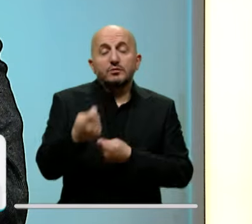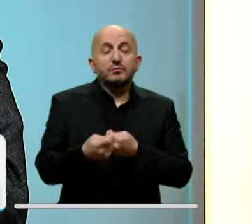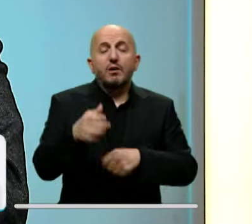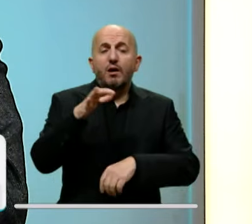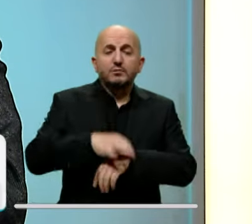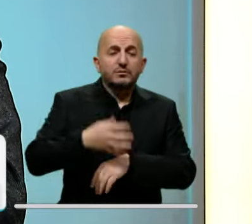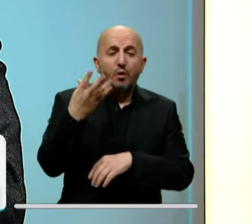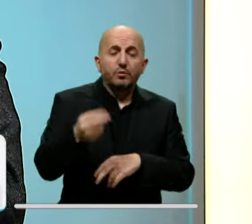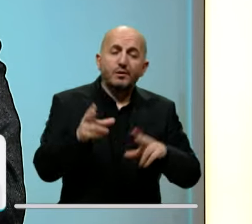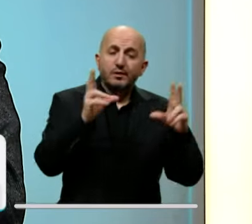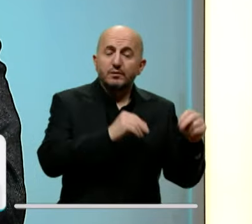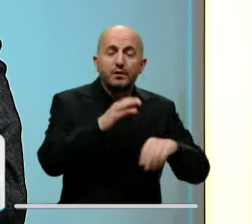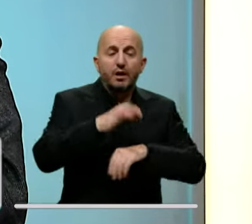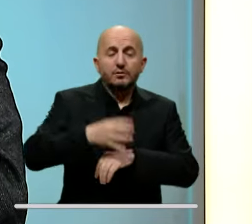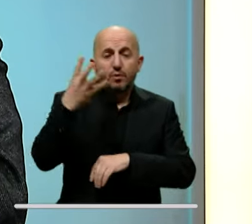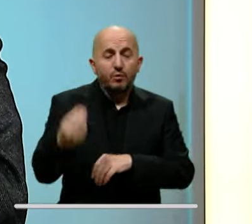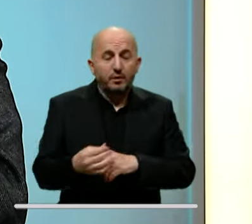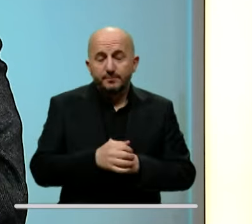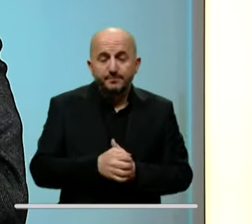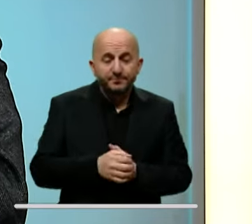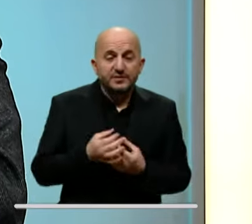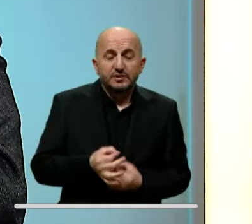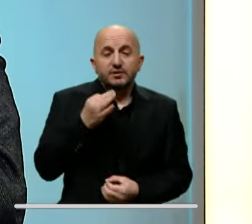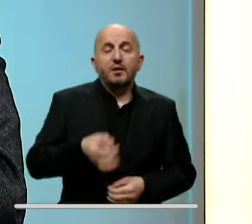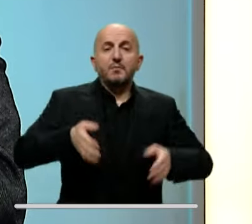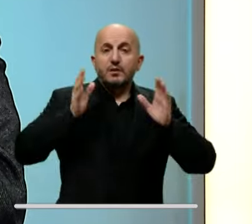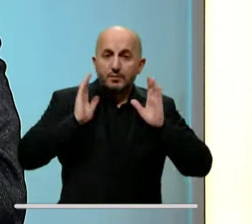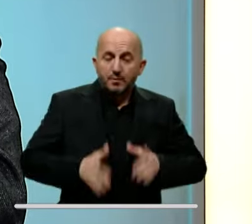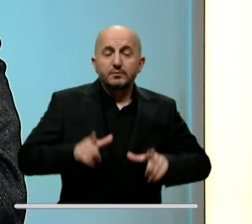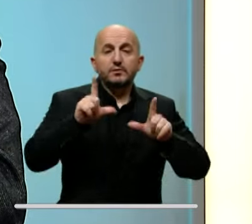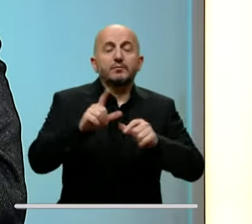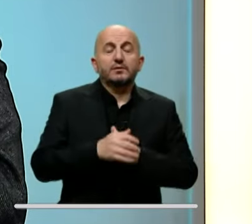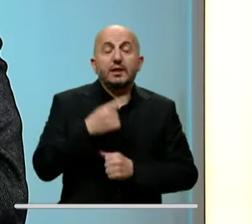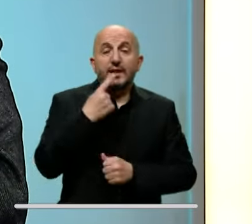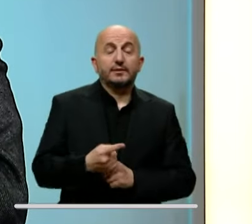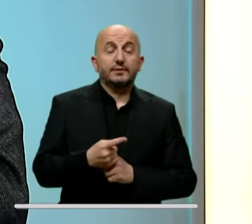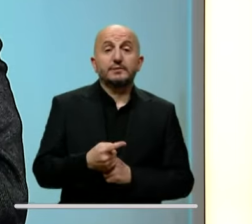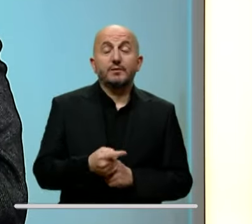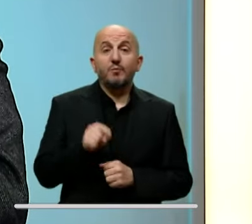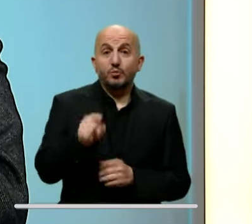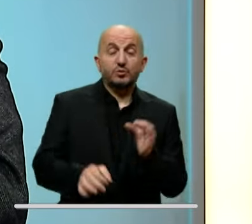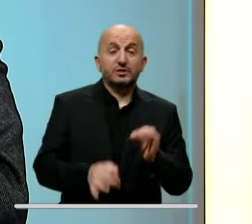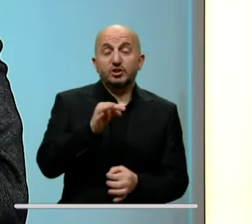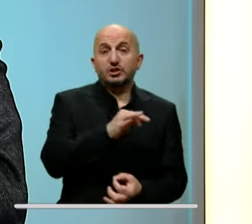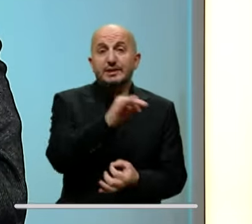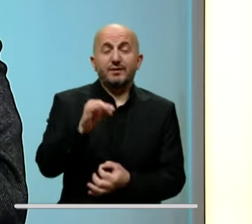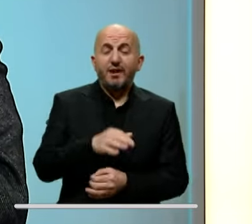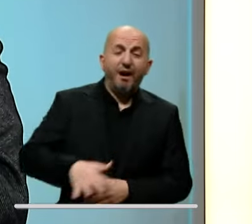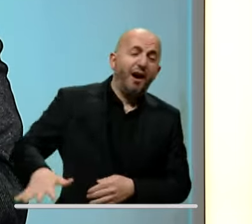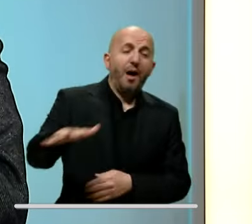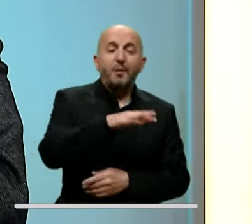hasta olan yatarak hasta olan Eee insan bile namazını kılacaktır dedik E bu kişilerin